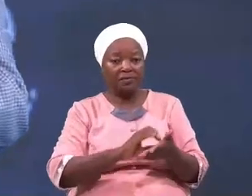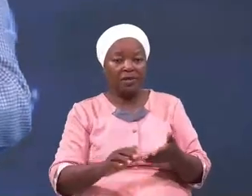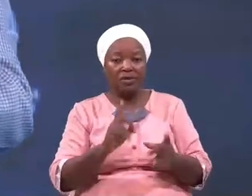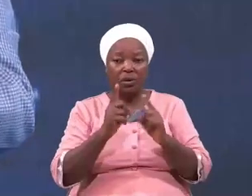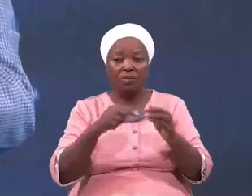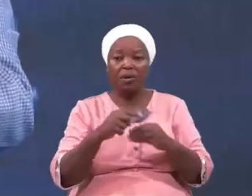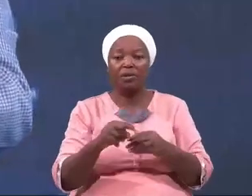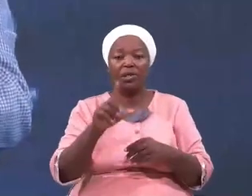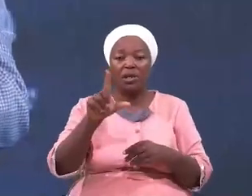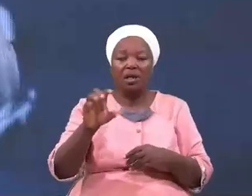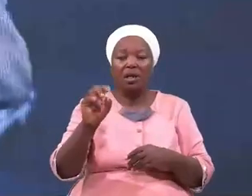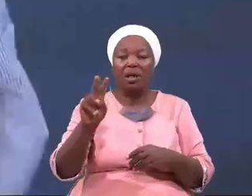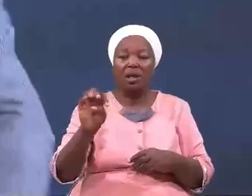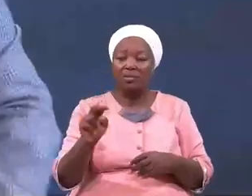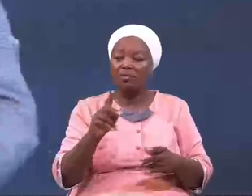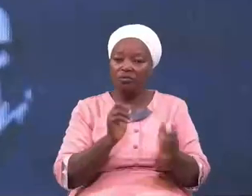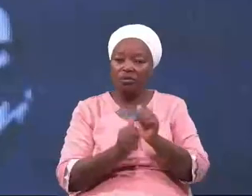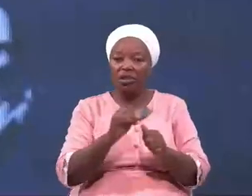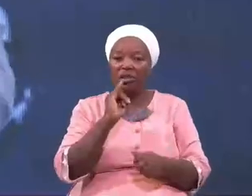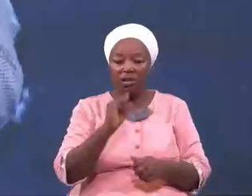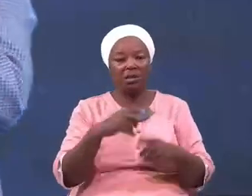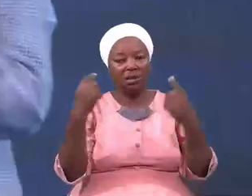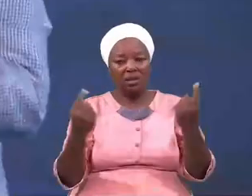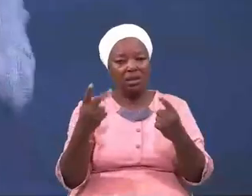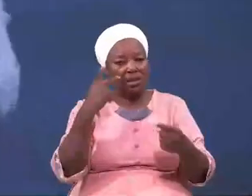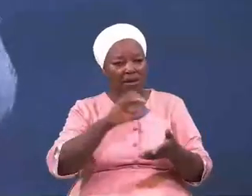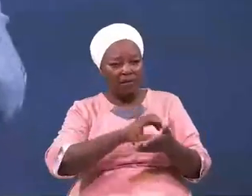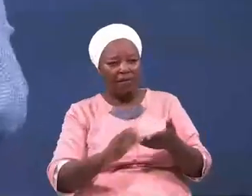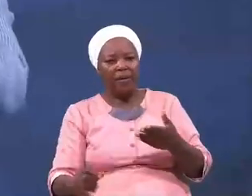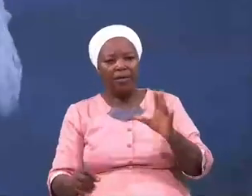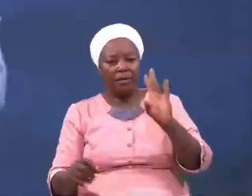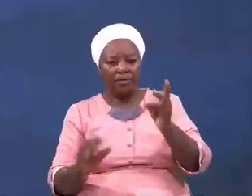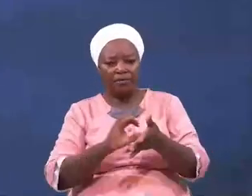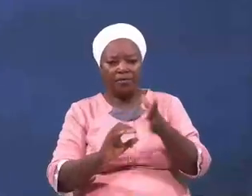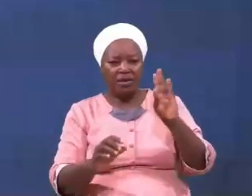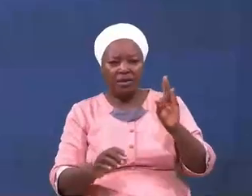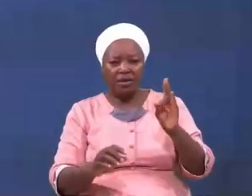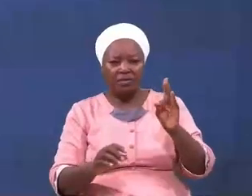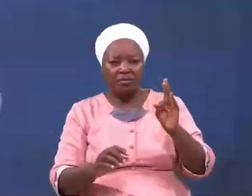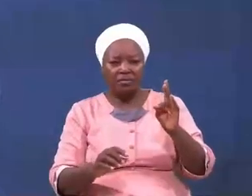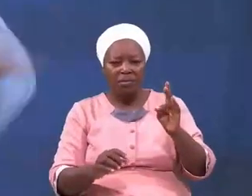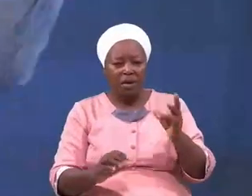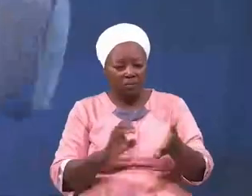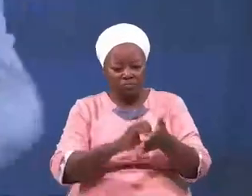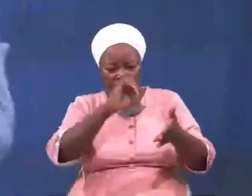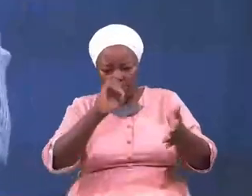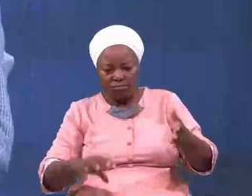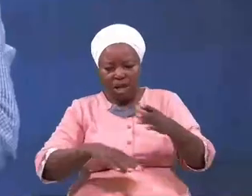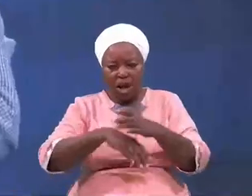Le verset là a fait mention du levain. Verset 7. 7 dit: